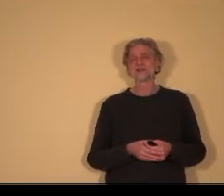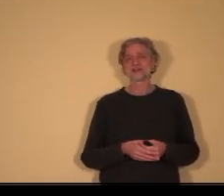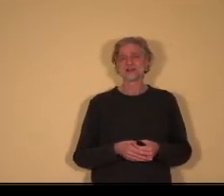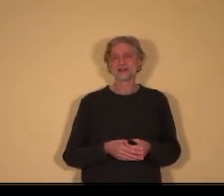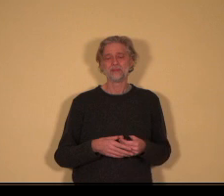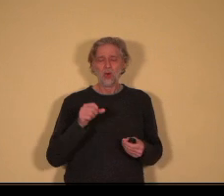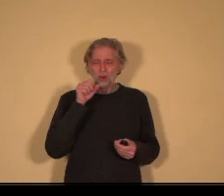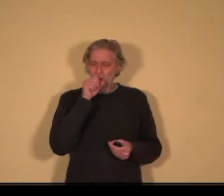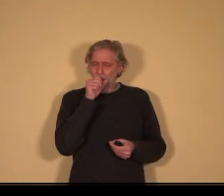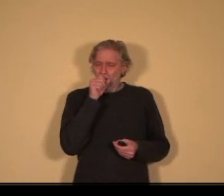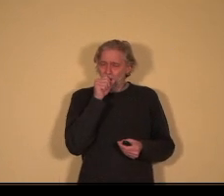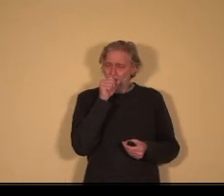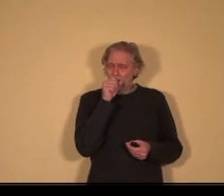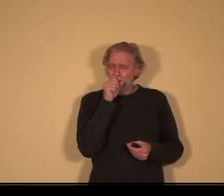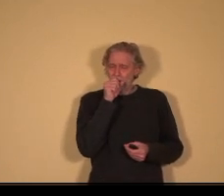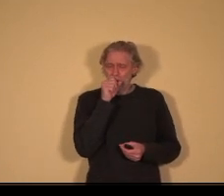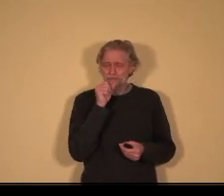ist jetzt,